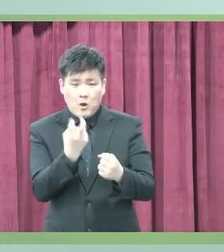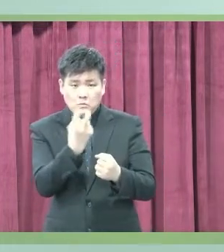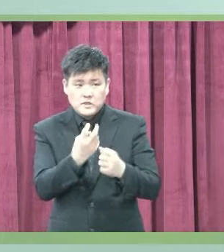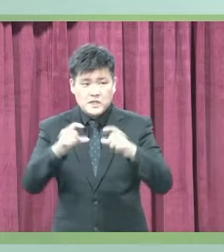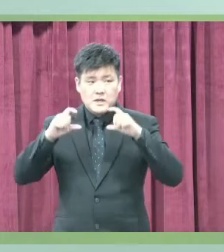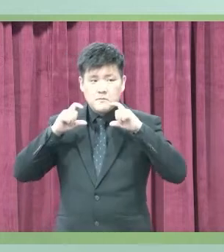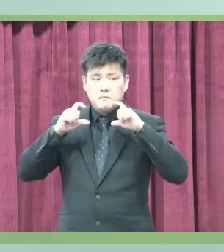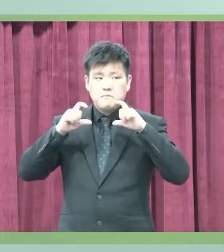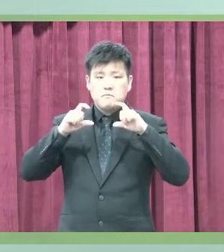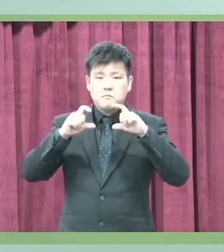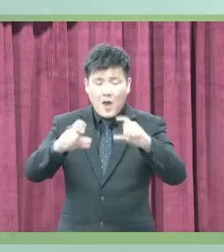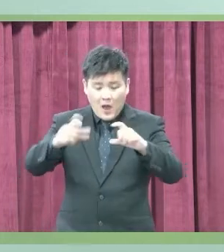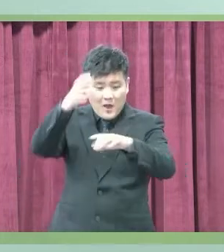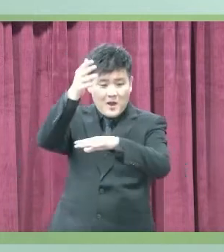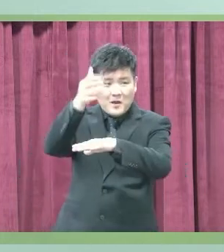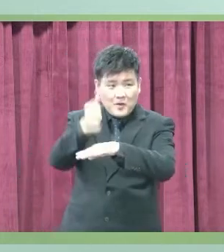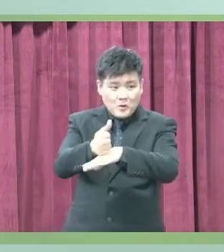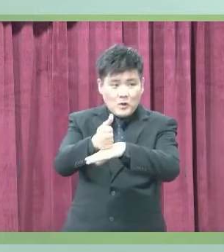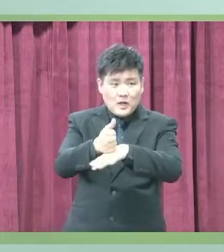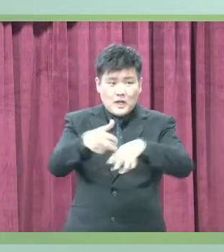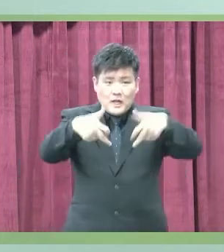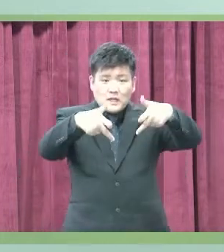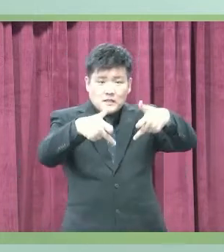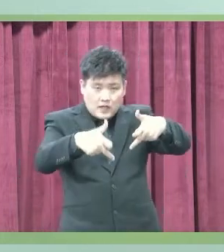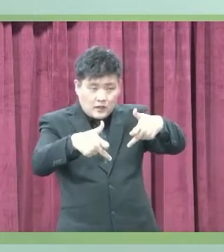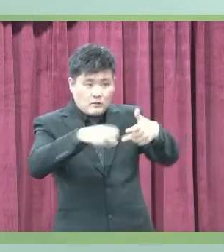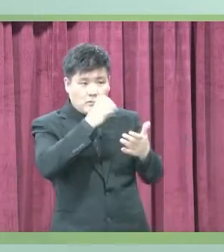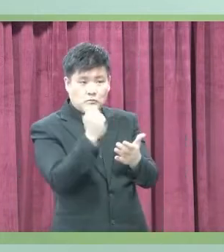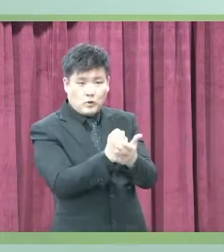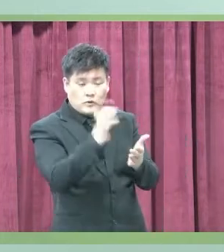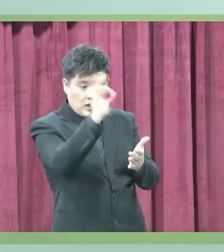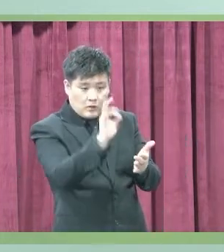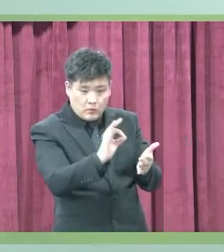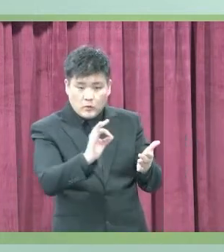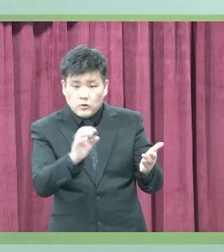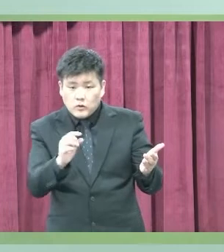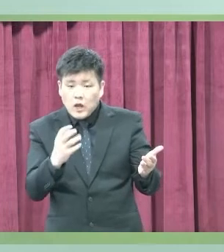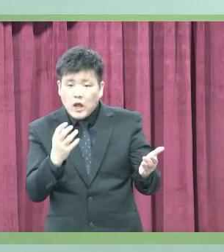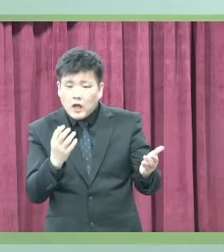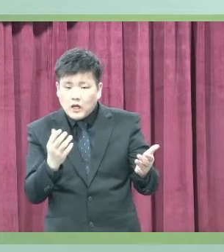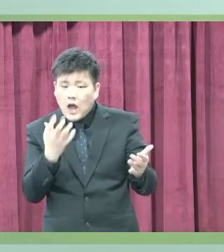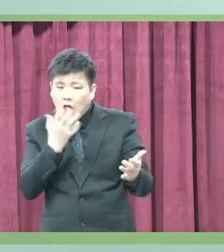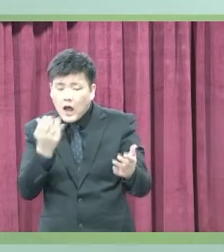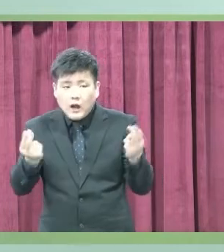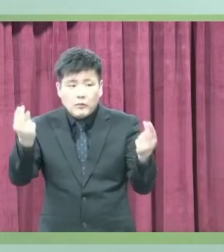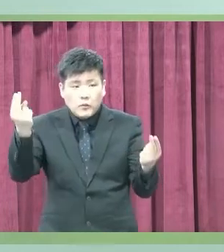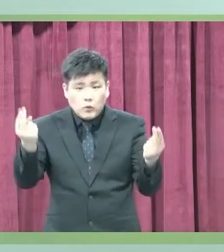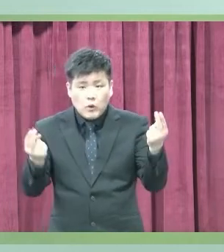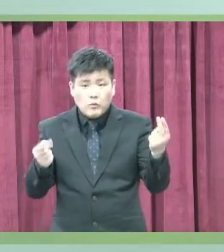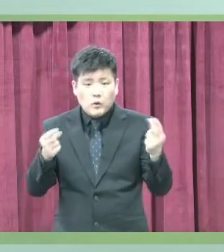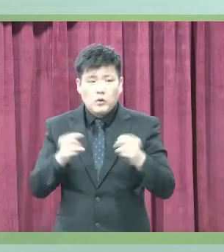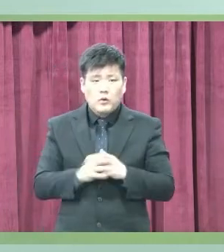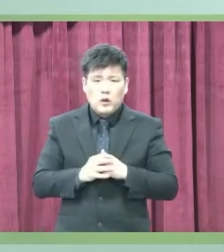건강검진 판정 결과 장애인의 정상 비율은 비장애인에 정상 비율은